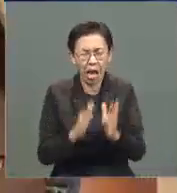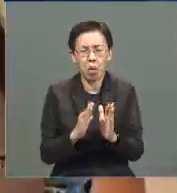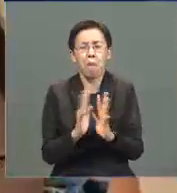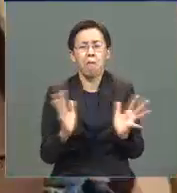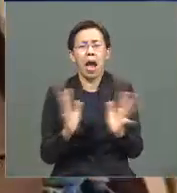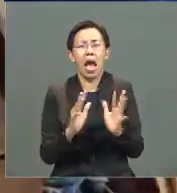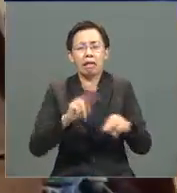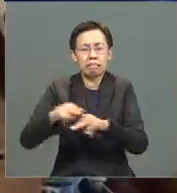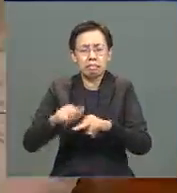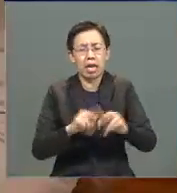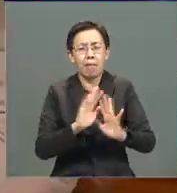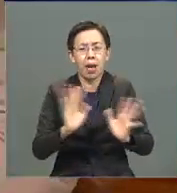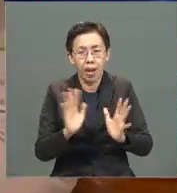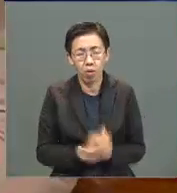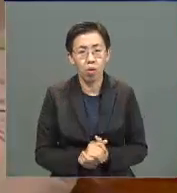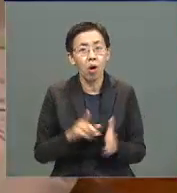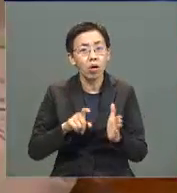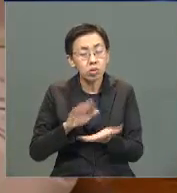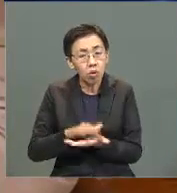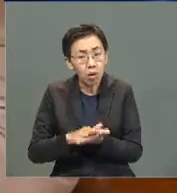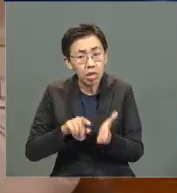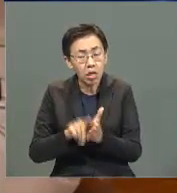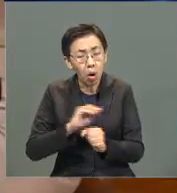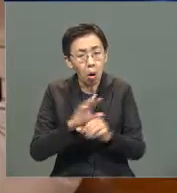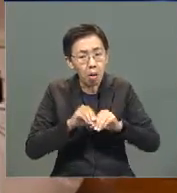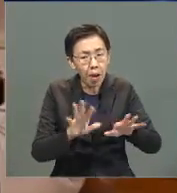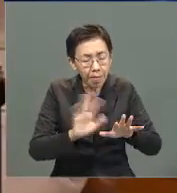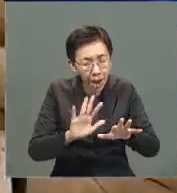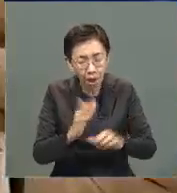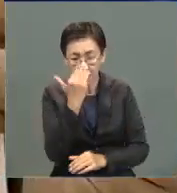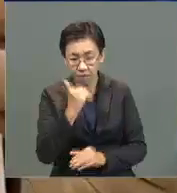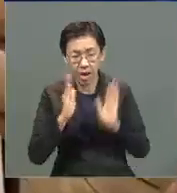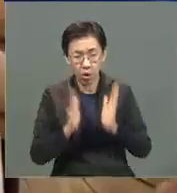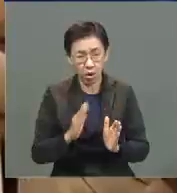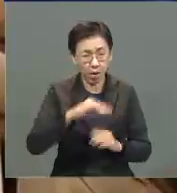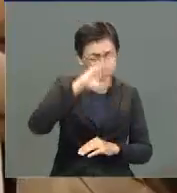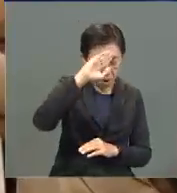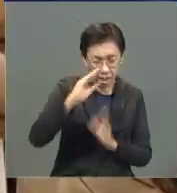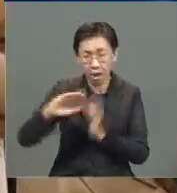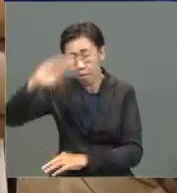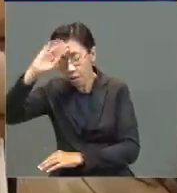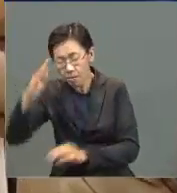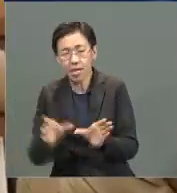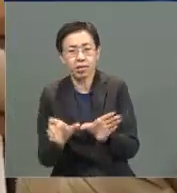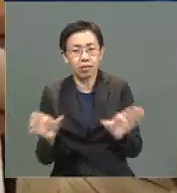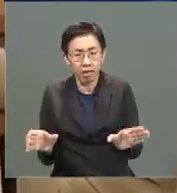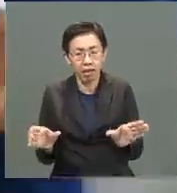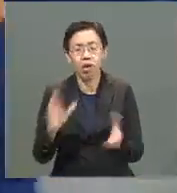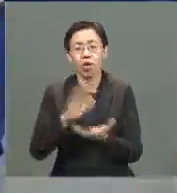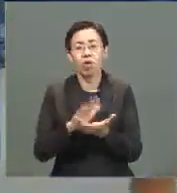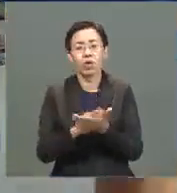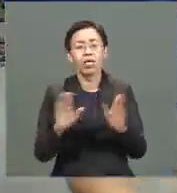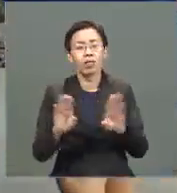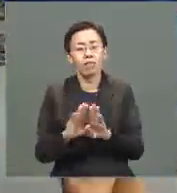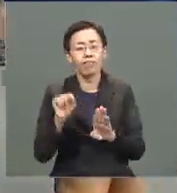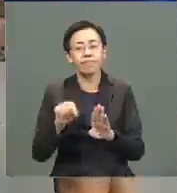มถึงกรณีที่เกิดการระบาดในโรงเรียนเนี่ยก็จะต้องแยกเด็กป่วยออกจากเด็กที่ไม่เคยป่วยหรือทำการปิดห้องเรียนหรือปิดโรงเรีย